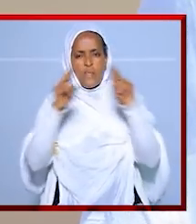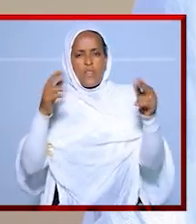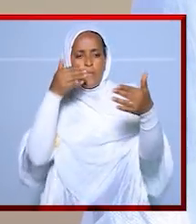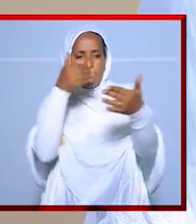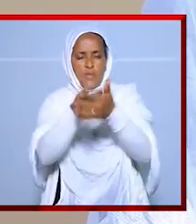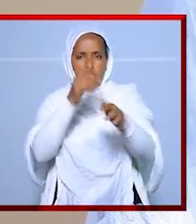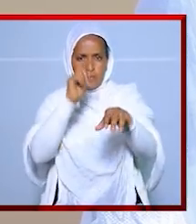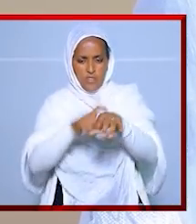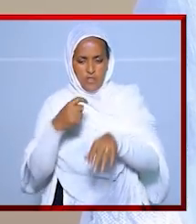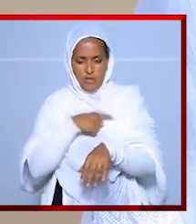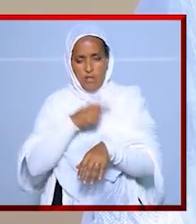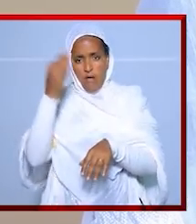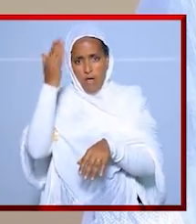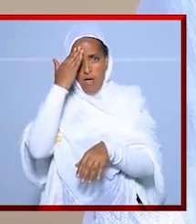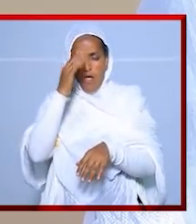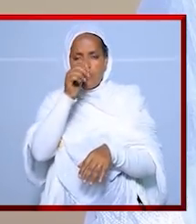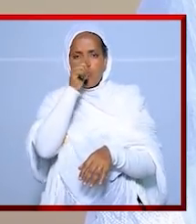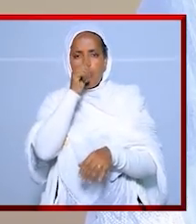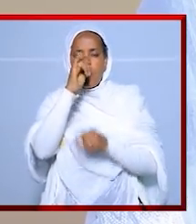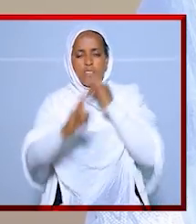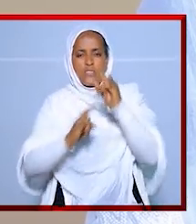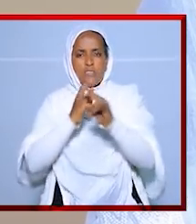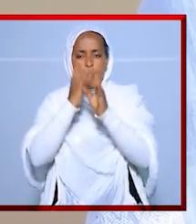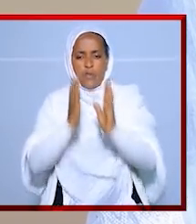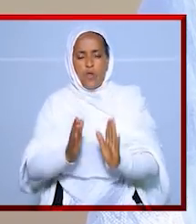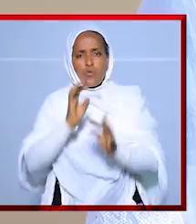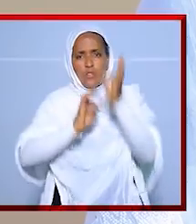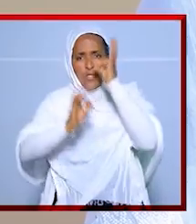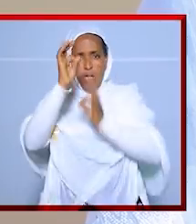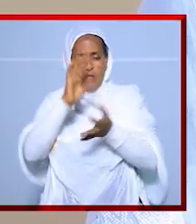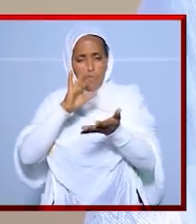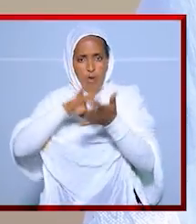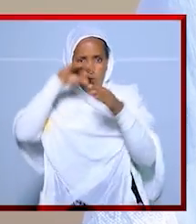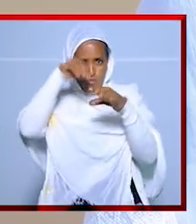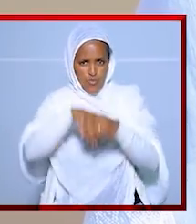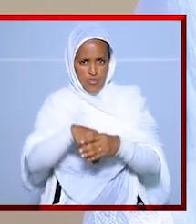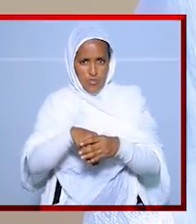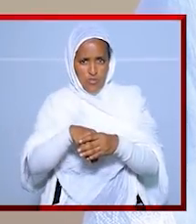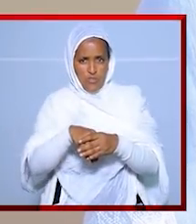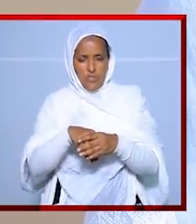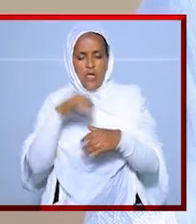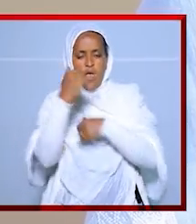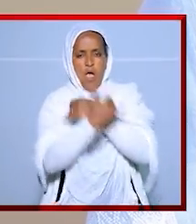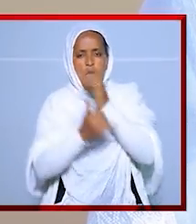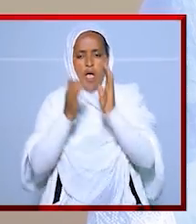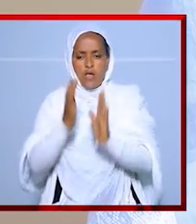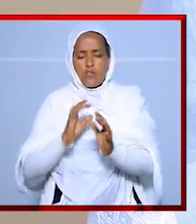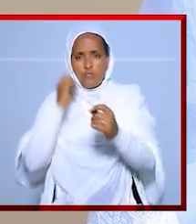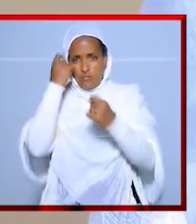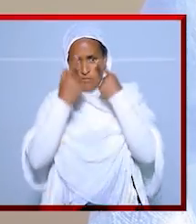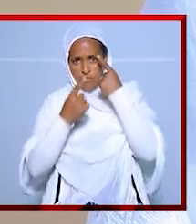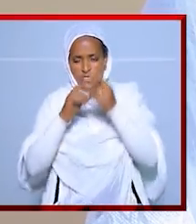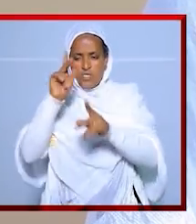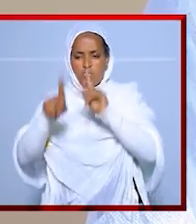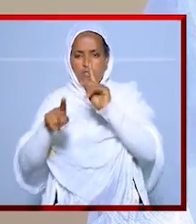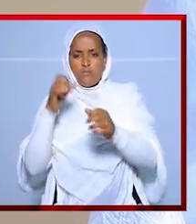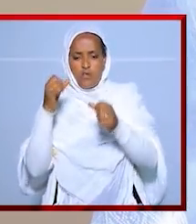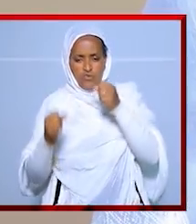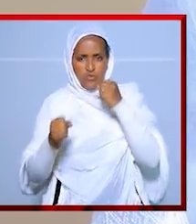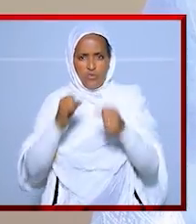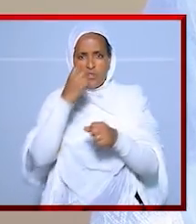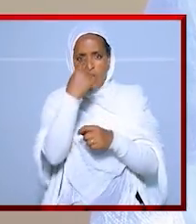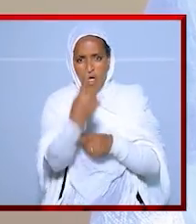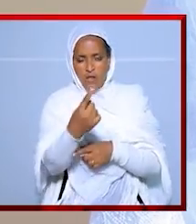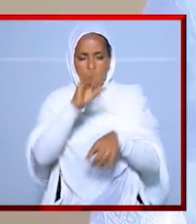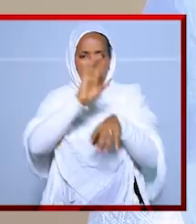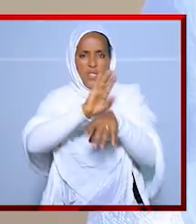አሁን በጣም በቅርብ ደግሞ የምናውቃቸው የኢትዮጵያ ዘመናዊ ታሪኮቻችን መካከል አገራዊ መግባባትን ለመፍጠር ህዝብን ከህዝብ